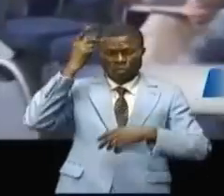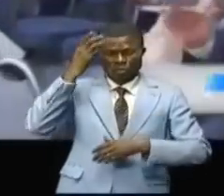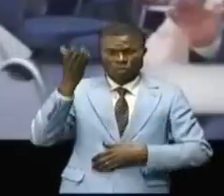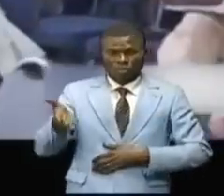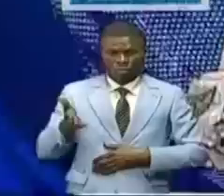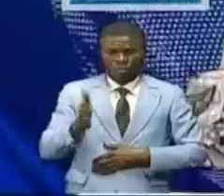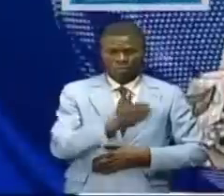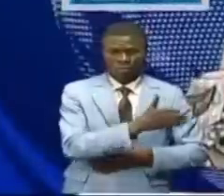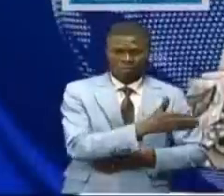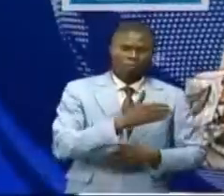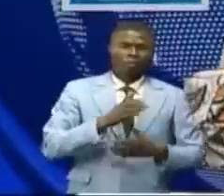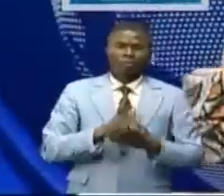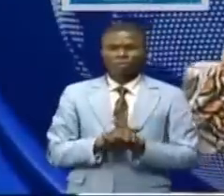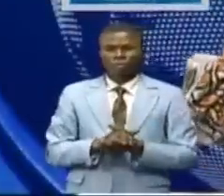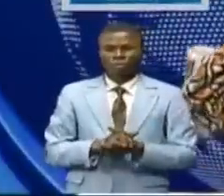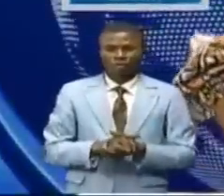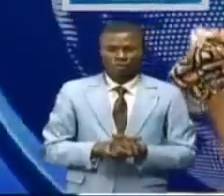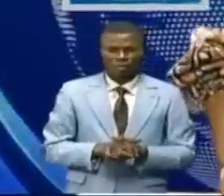Kinshasa.